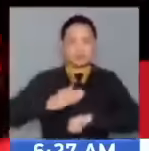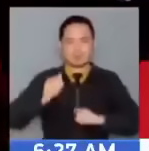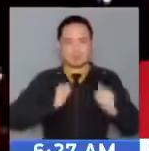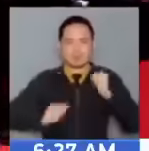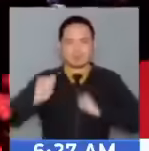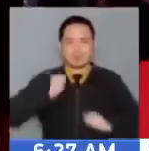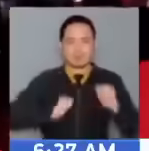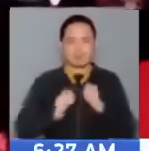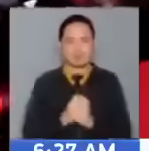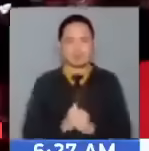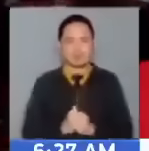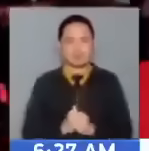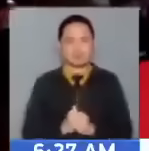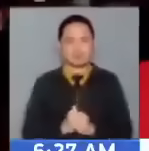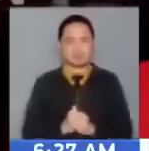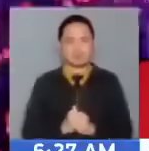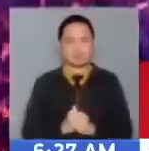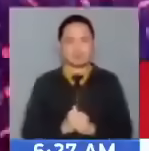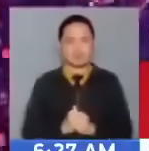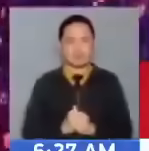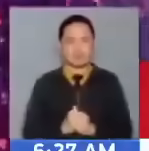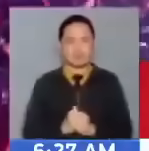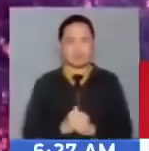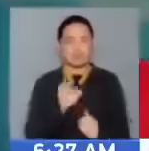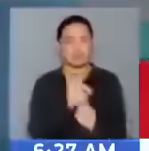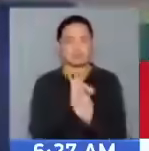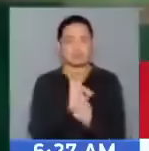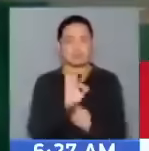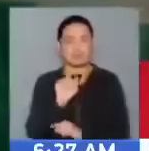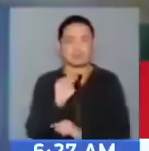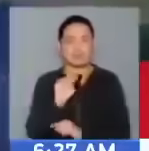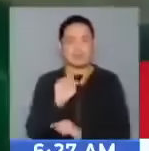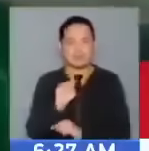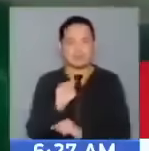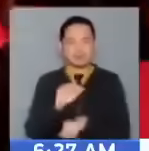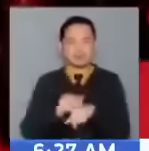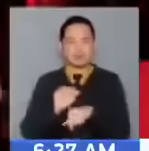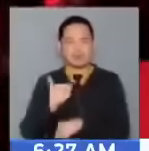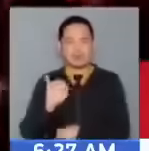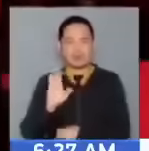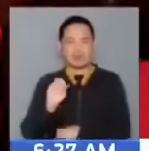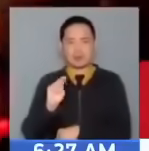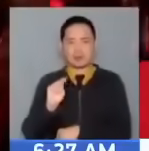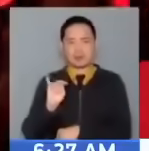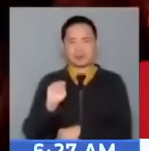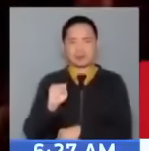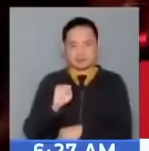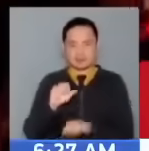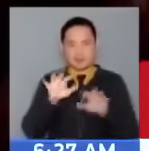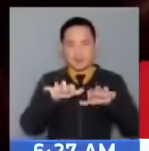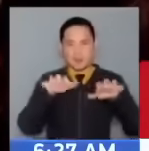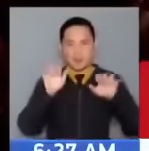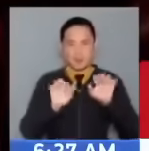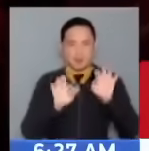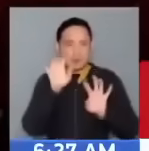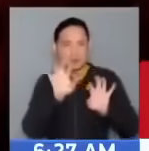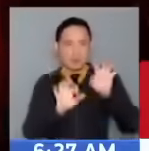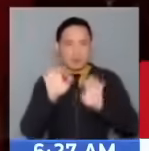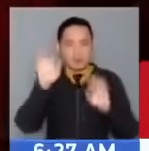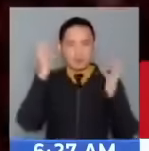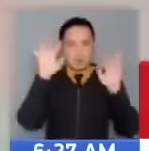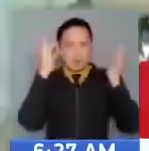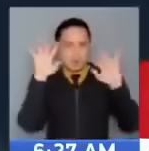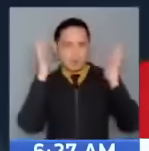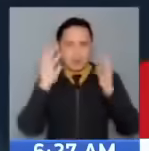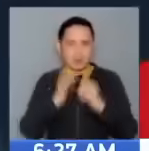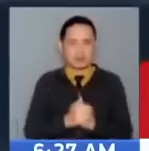Bigay todo ang fans o Iconics sa pakikijam sa kanilang idol, sabay sa pag-wave ng kanilang combat light